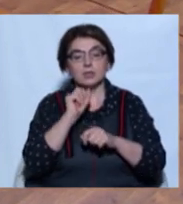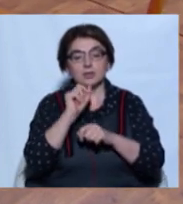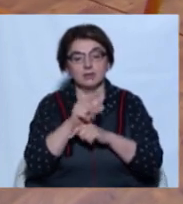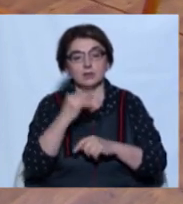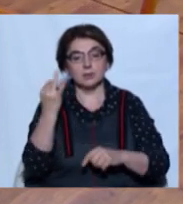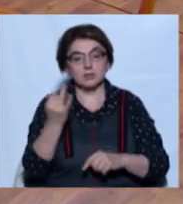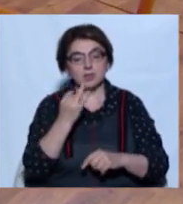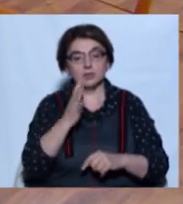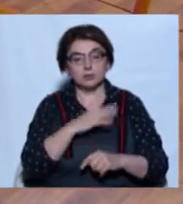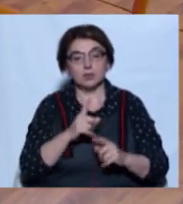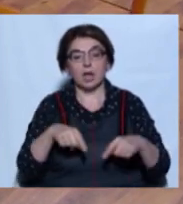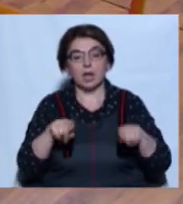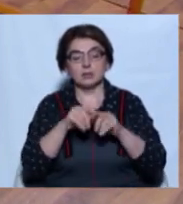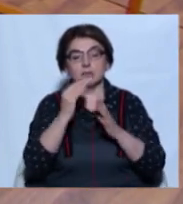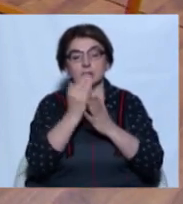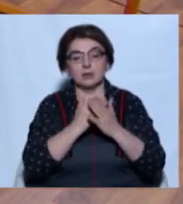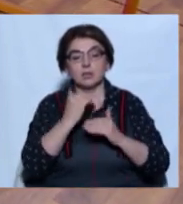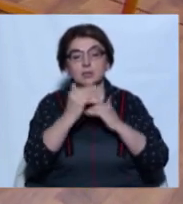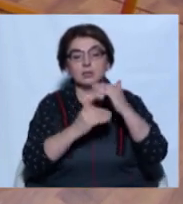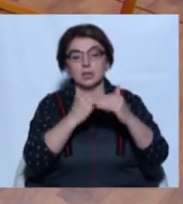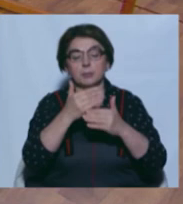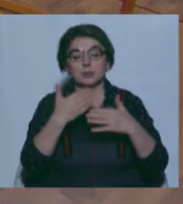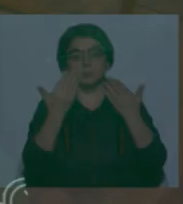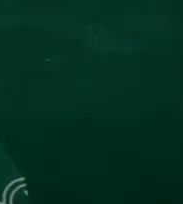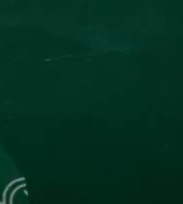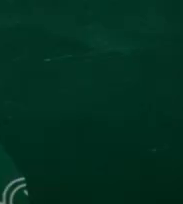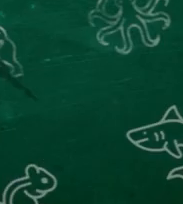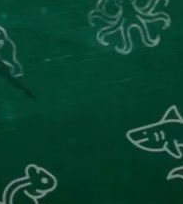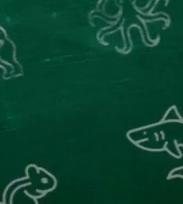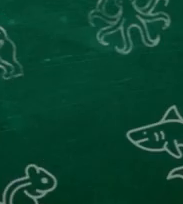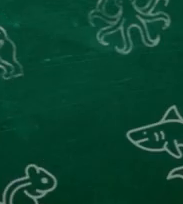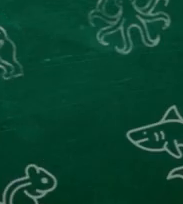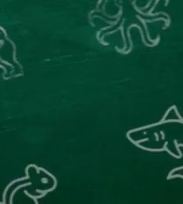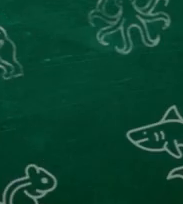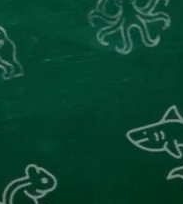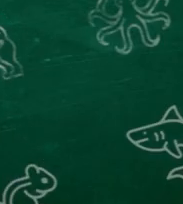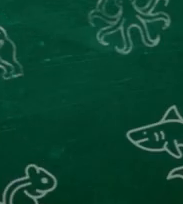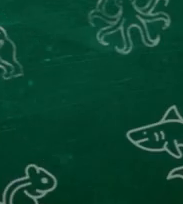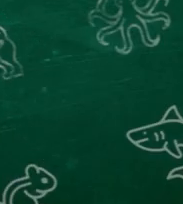საინტერესო იყო და გაკვეთილიც, წარმატებებს გისურვებთ.